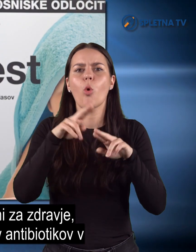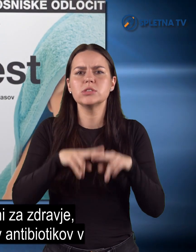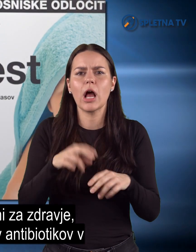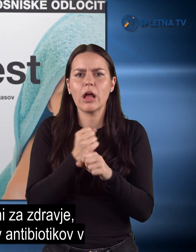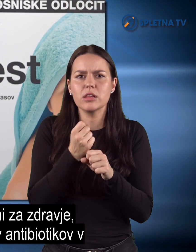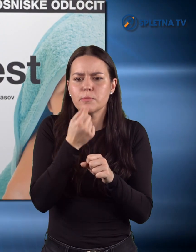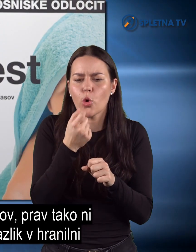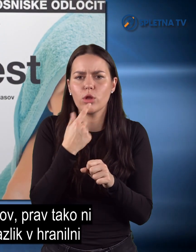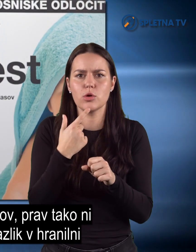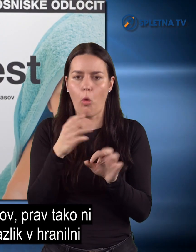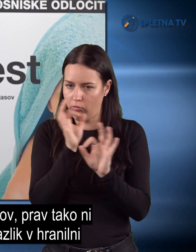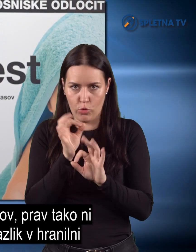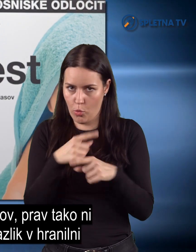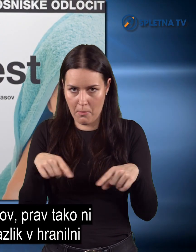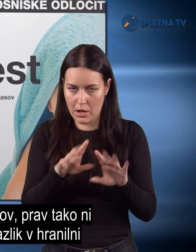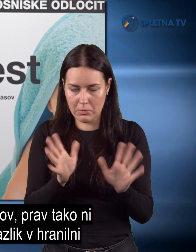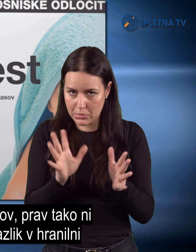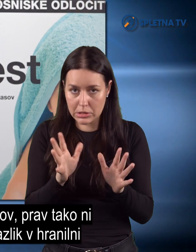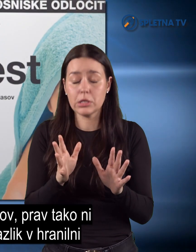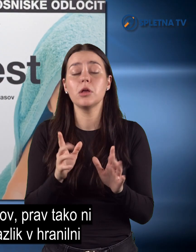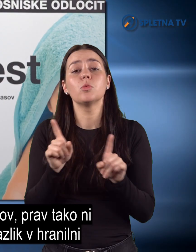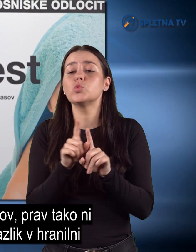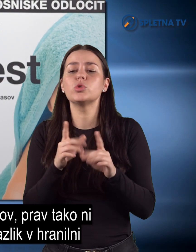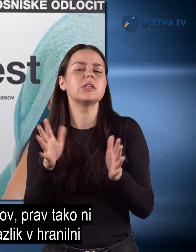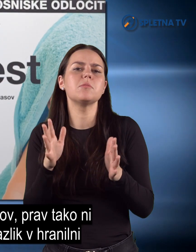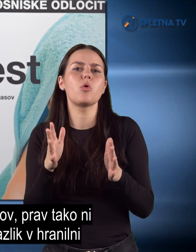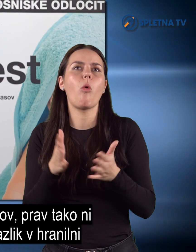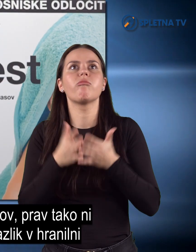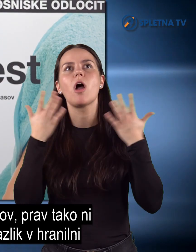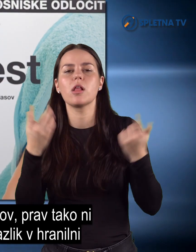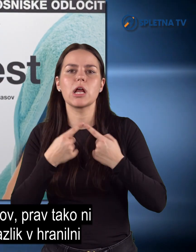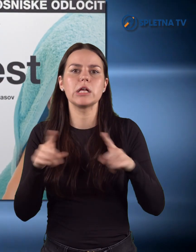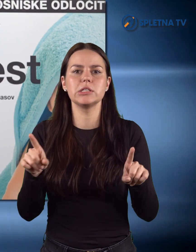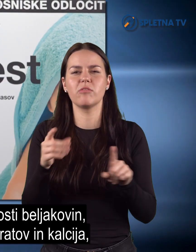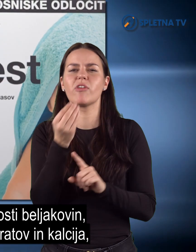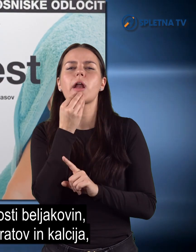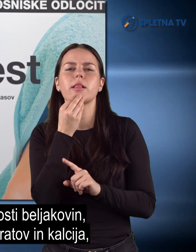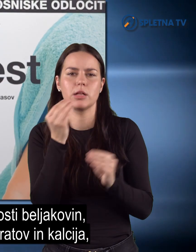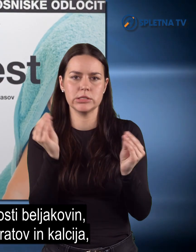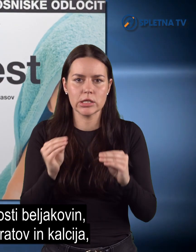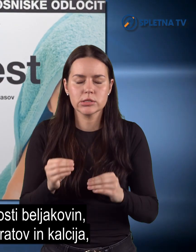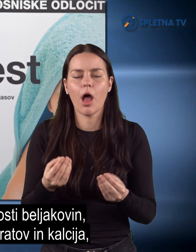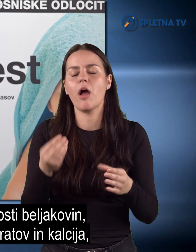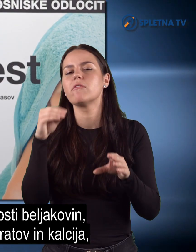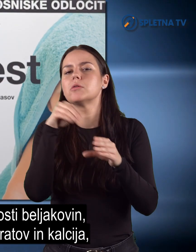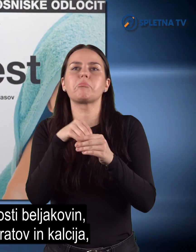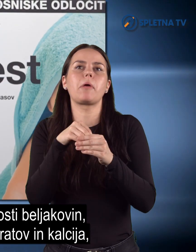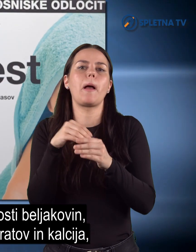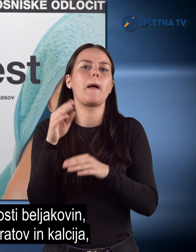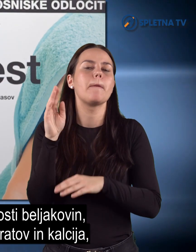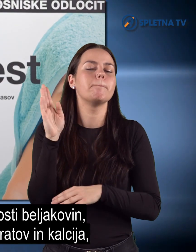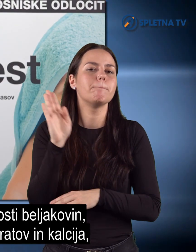ostankov antibiotikov v nobenem izmed izdelkov, prav tako ni bilo nobenih večjih razlik v hranilni sestavi, torej v